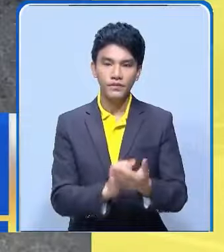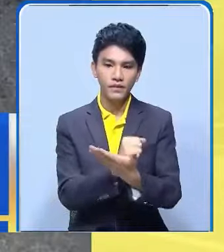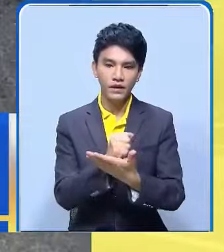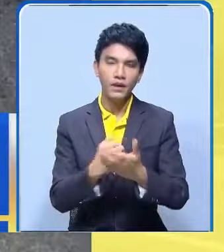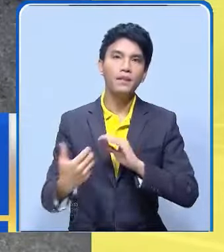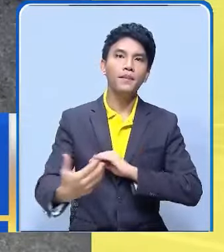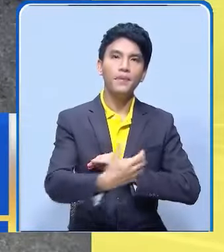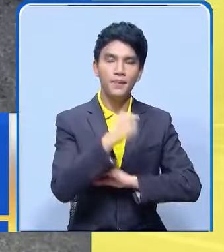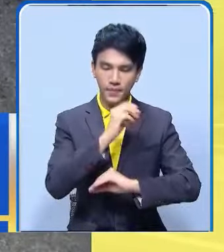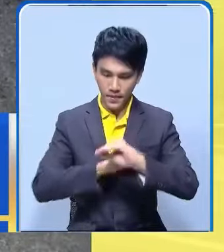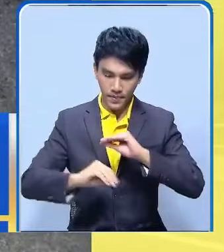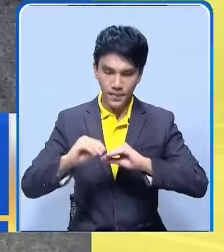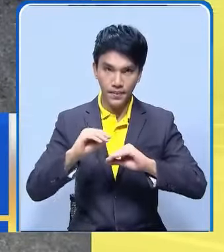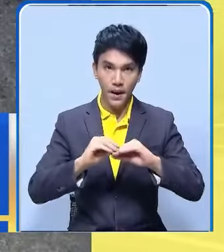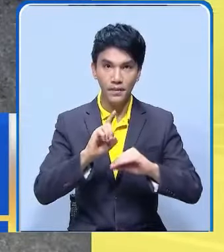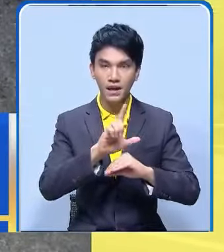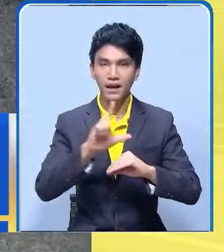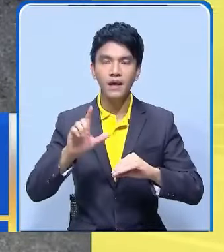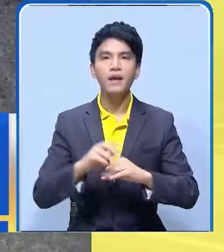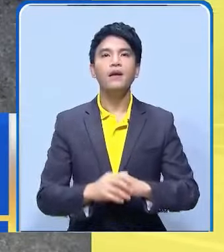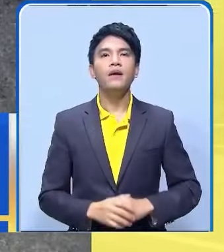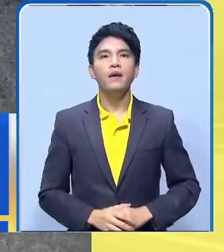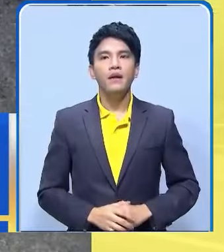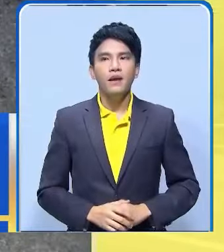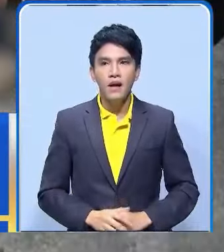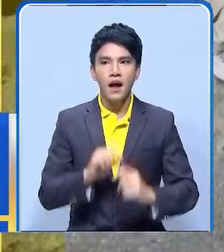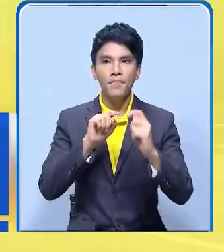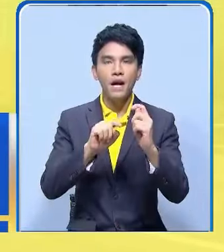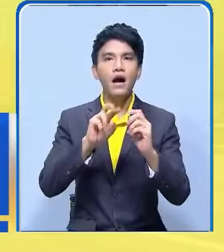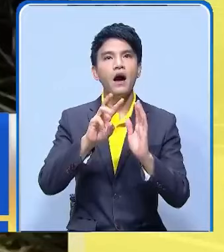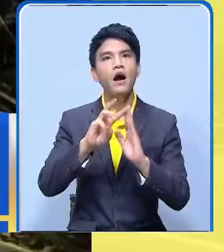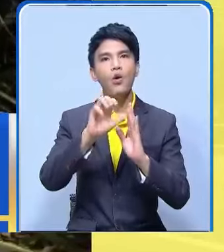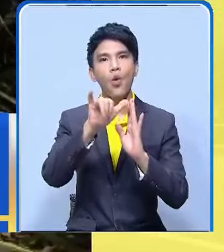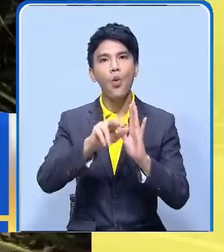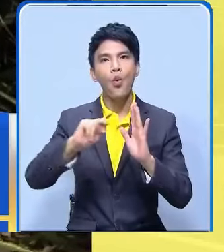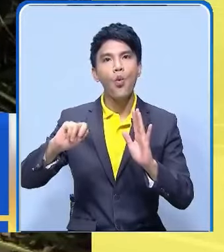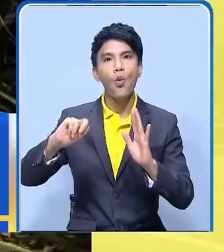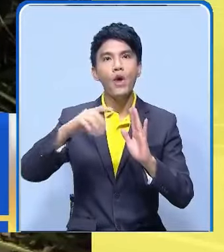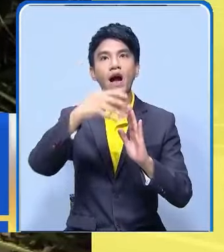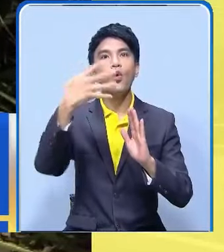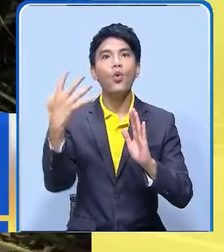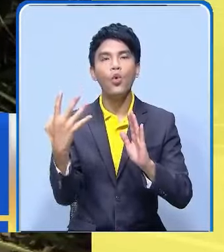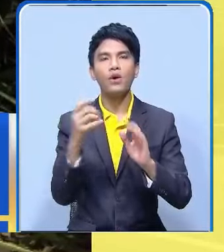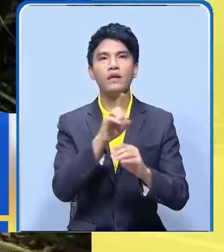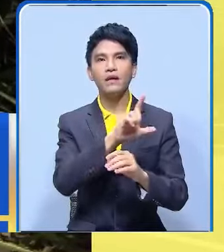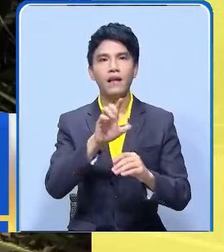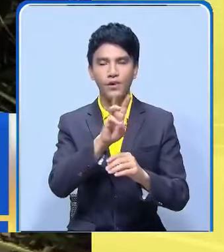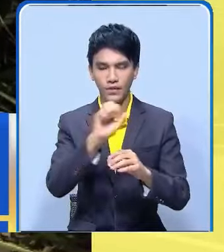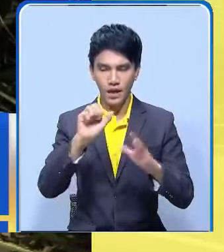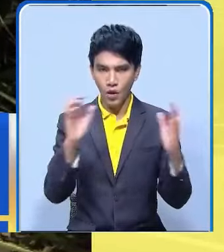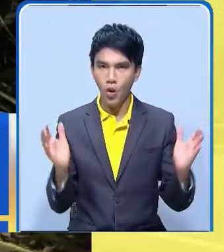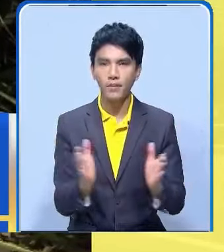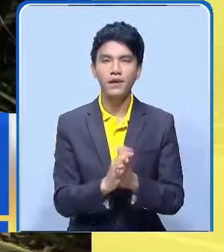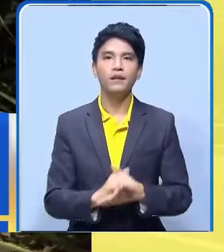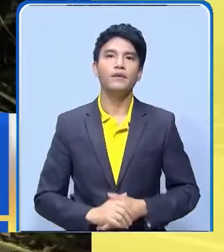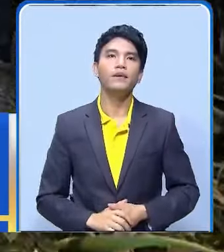ได้เพิ่มอีกประมาณ 1ล้านเม็ดในพื้นที่อำเภอเวียงเชียงรุ้งรวมเป็นยาบ้าทั้งหมด 1ล้าน 600,000เม็ดครับ